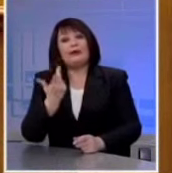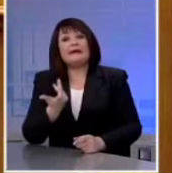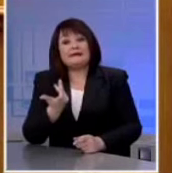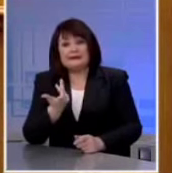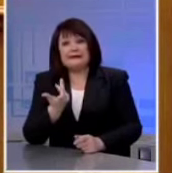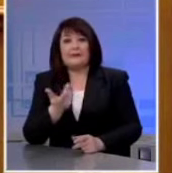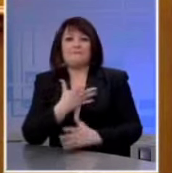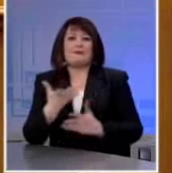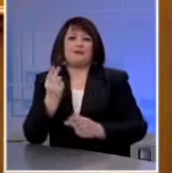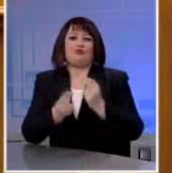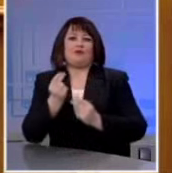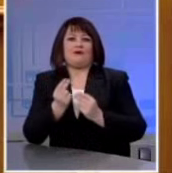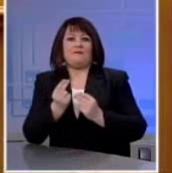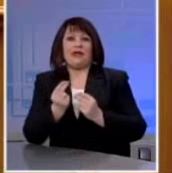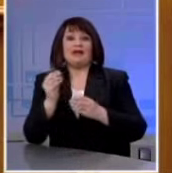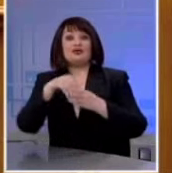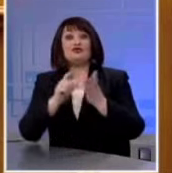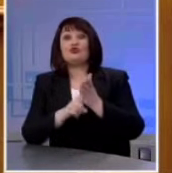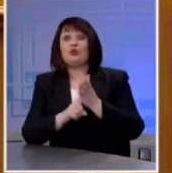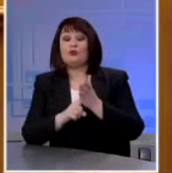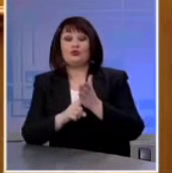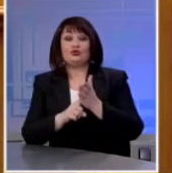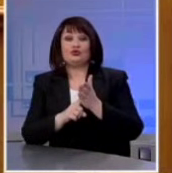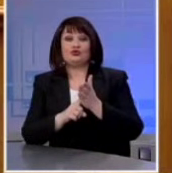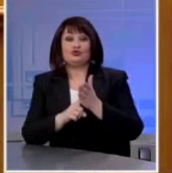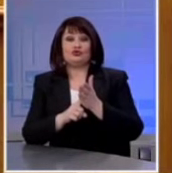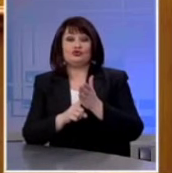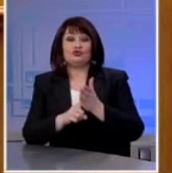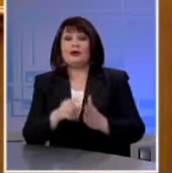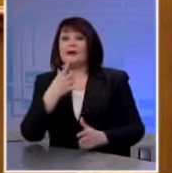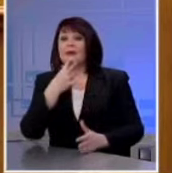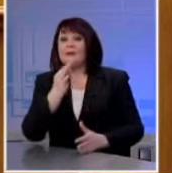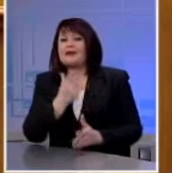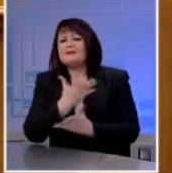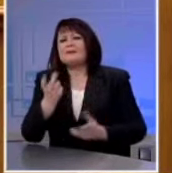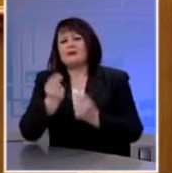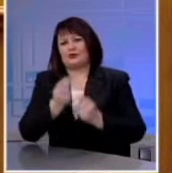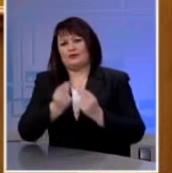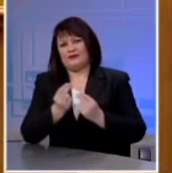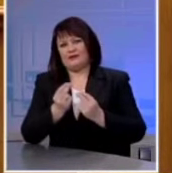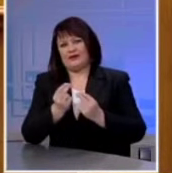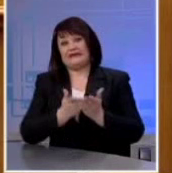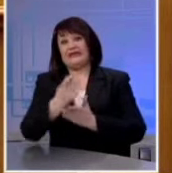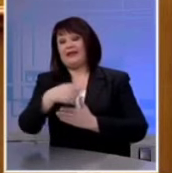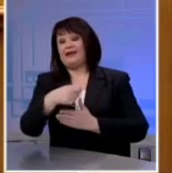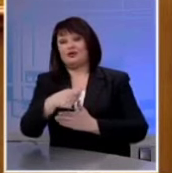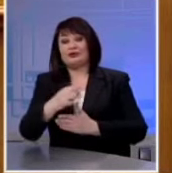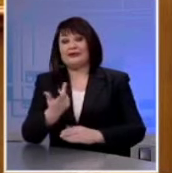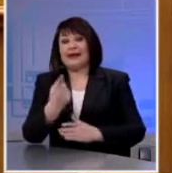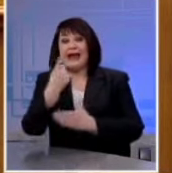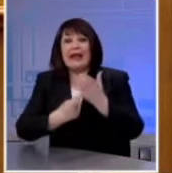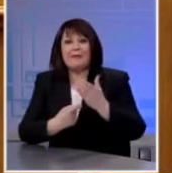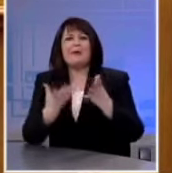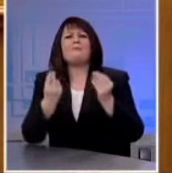θεσμικό πρόβλημα, την μεγάλη θεσμική αναπηρία της ελληνικής δικαιοσύνης, που είναι η